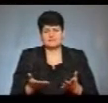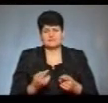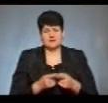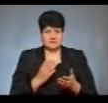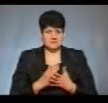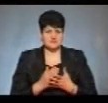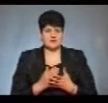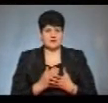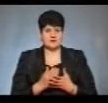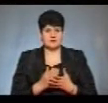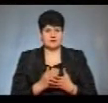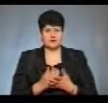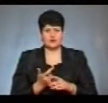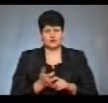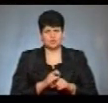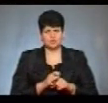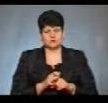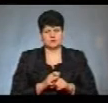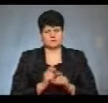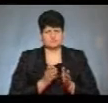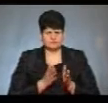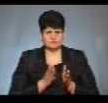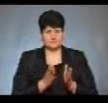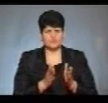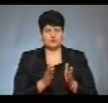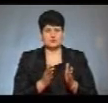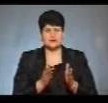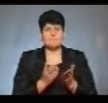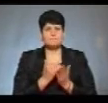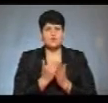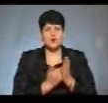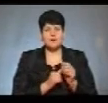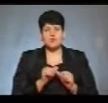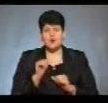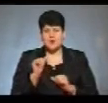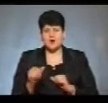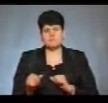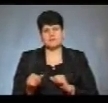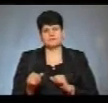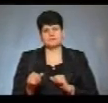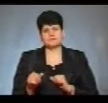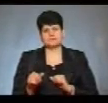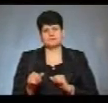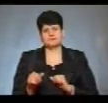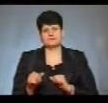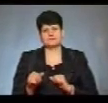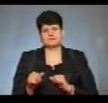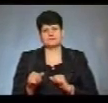є, власне, програми, ну, ще окремі, скажімо, напрямки